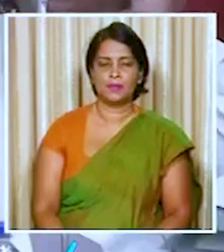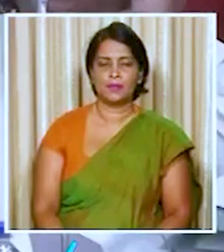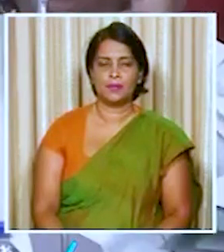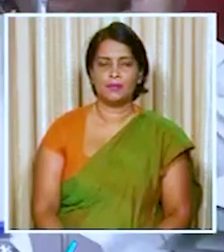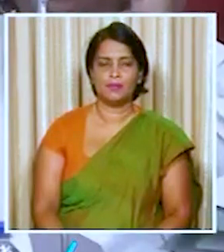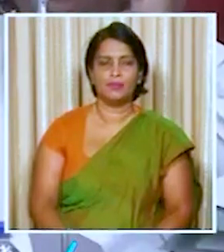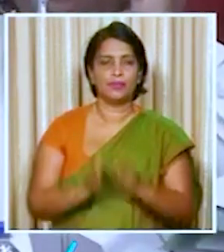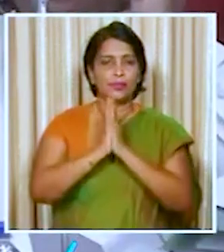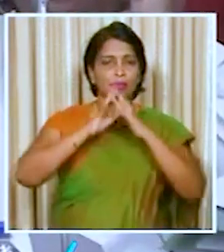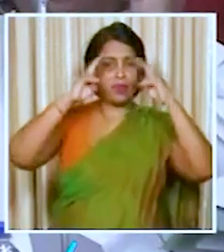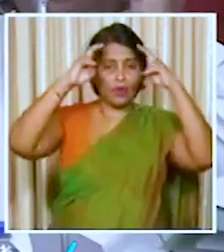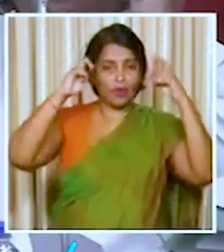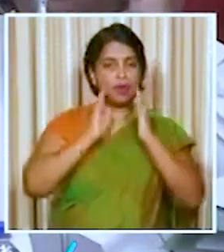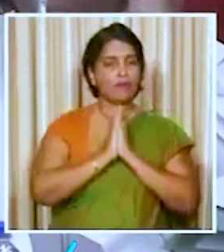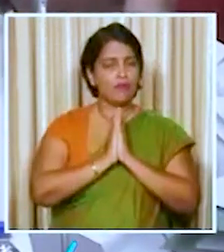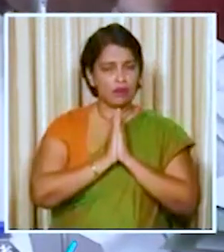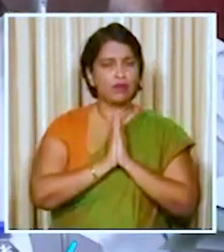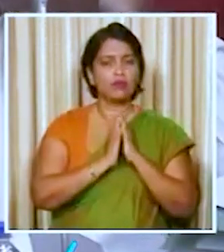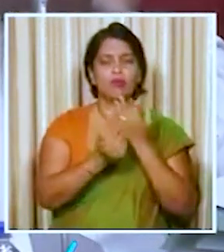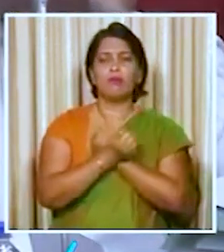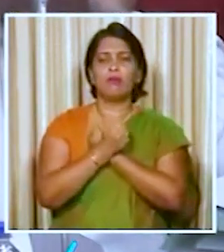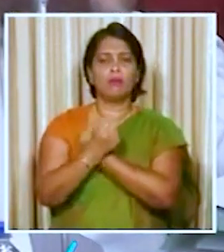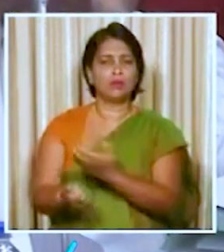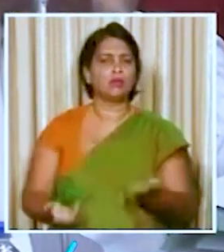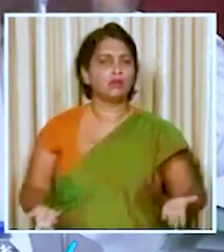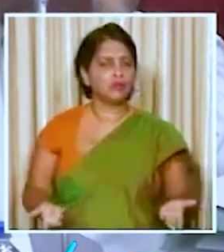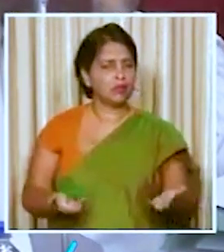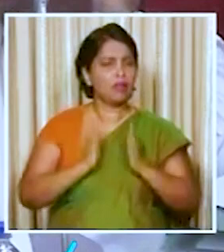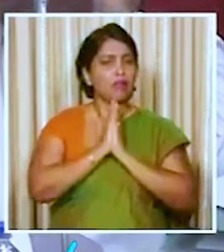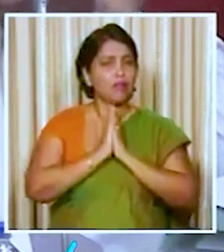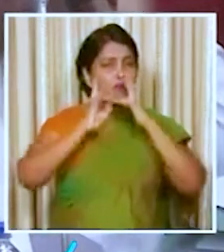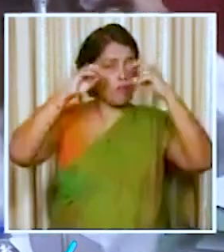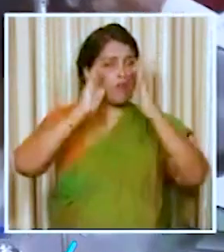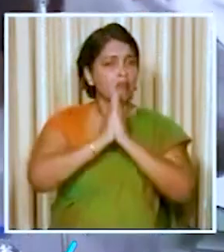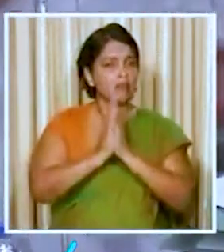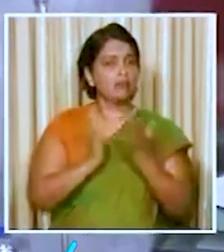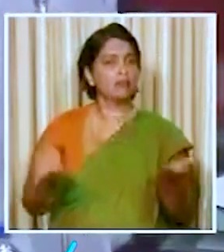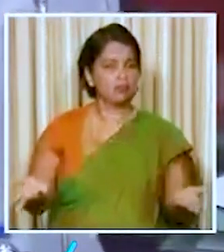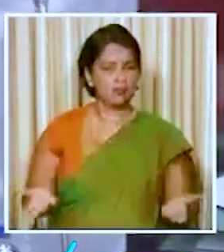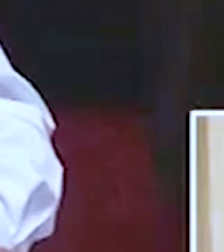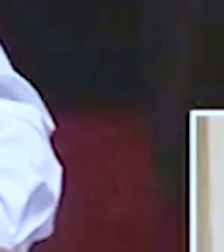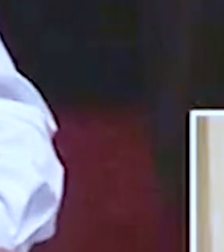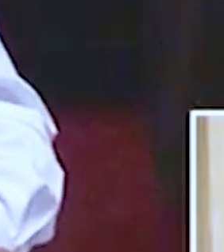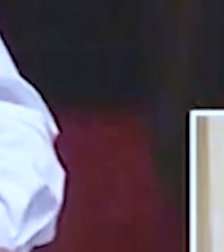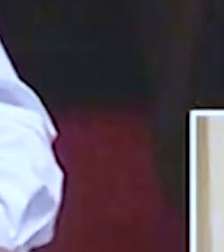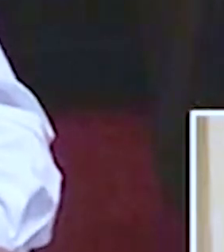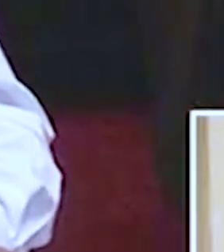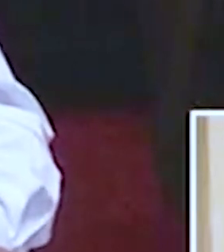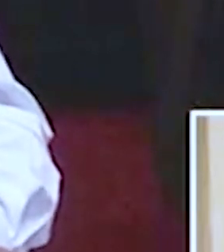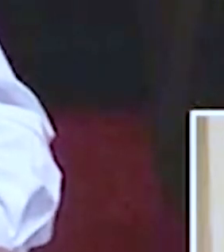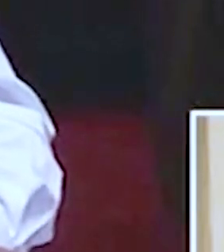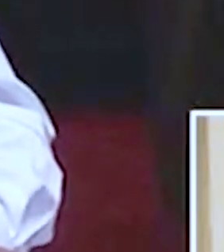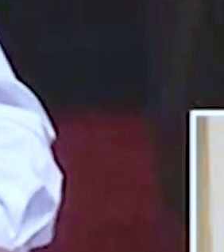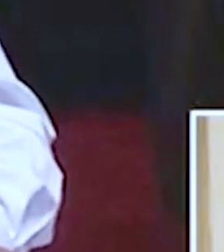కోవిలే కోవిలే వందనాకరణ కూడా మే అత్తడు కూడా తీరు హొందాయి గారు మంత్రి కోవిలే వందనాకరణ కూడా హరి హరి బాగుంది మే రటే